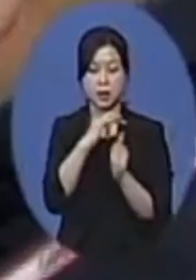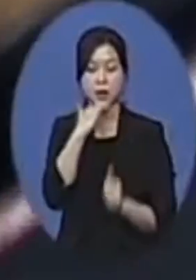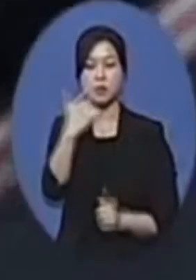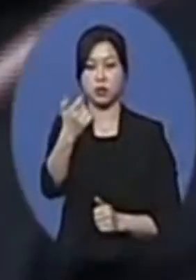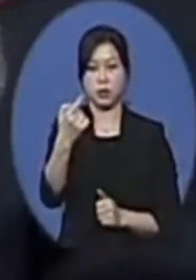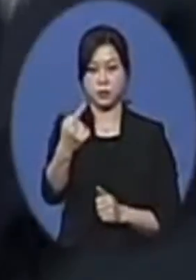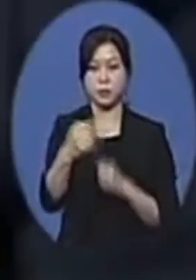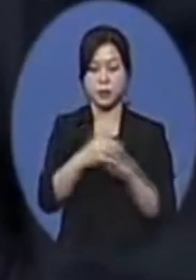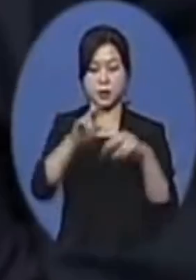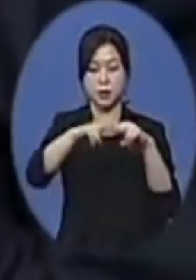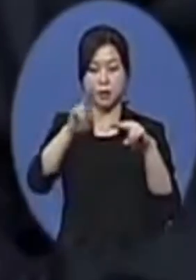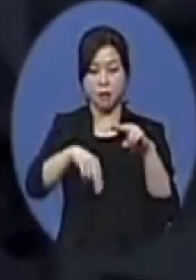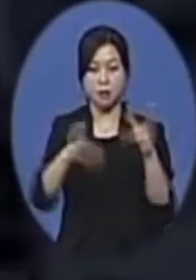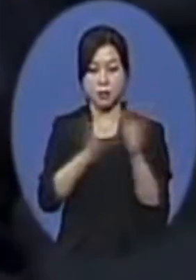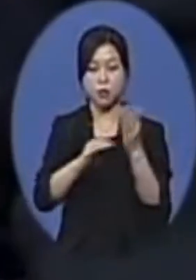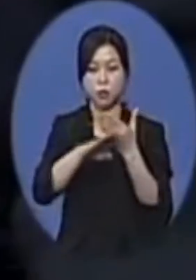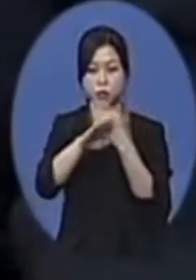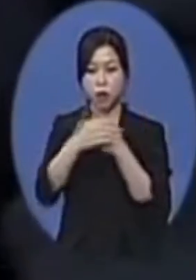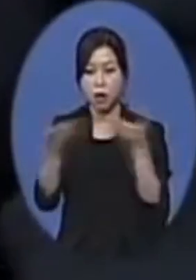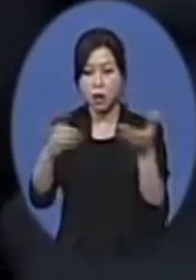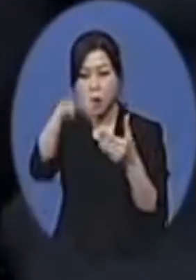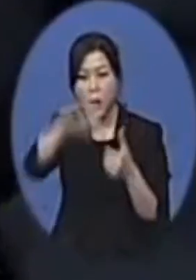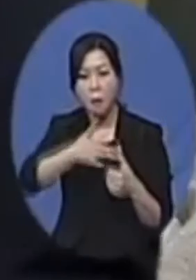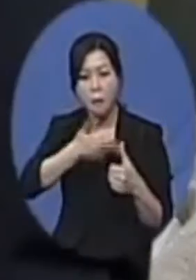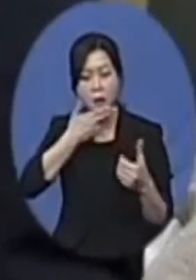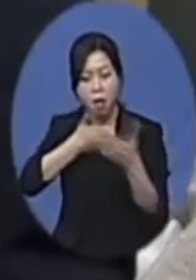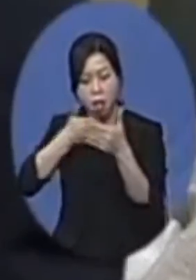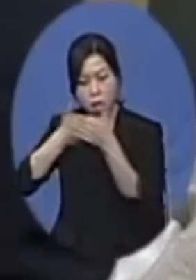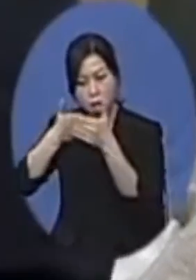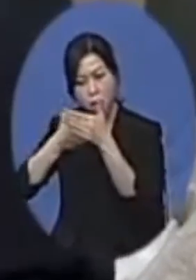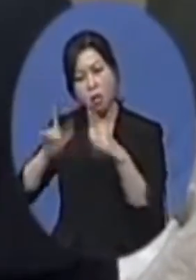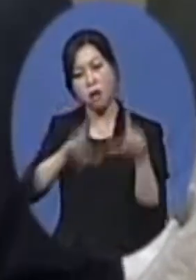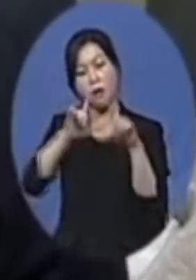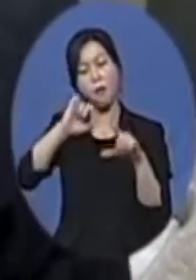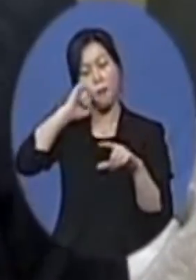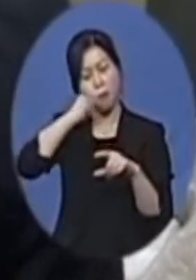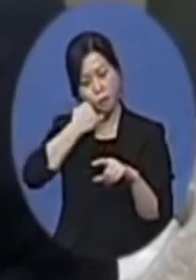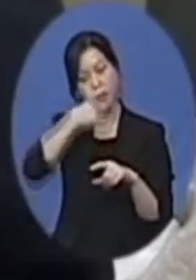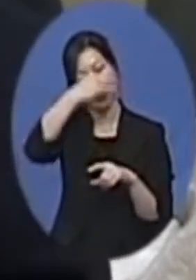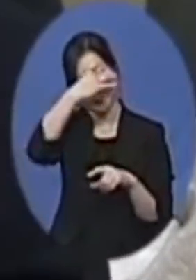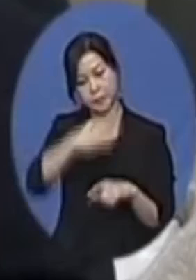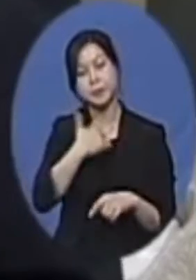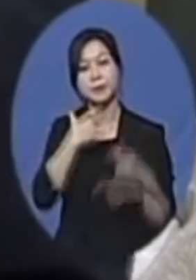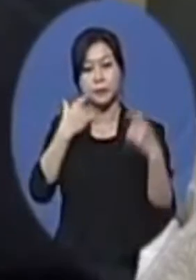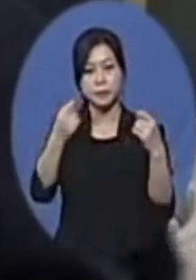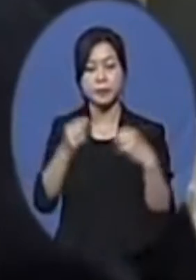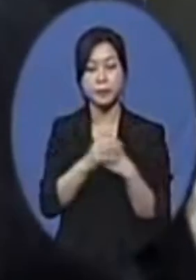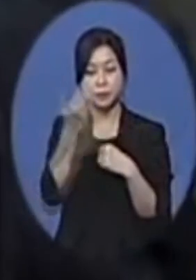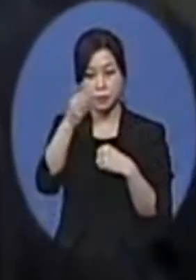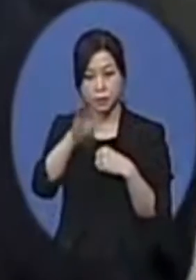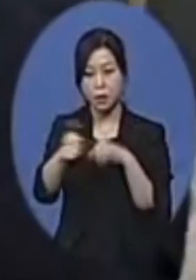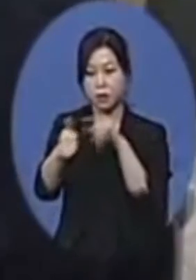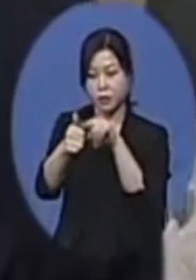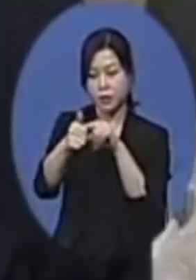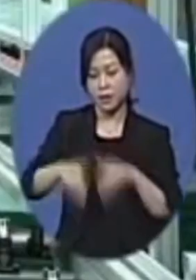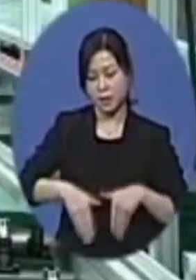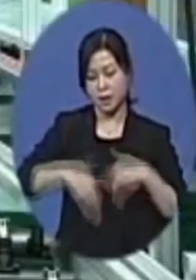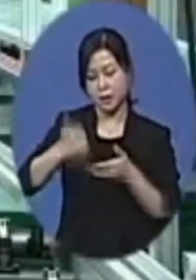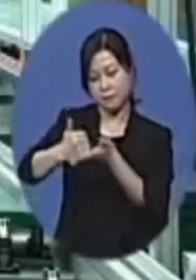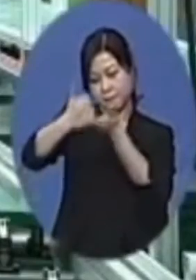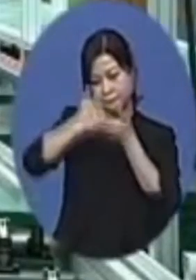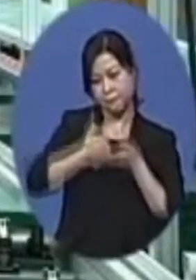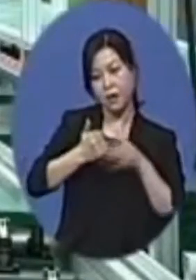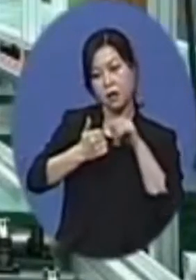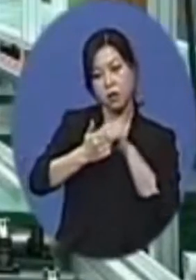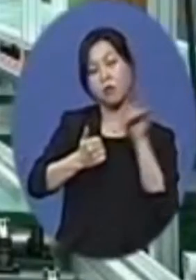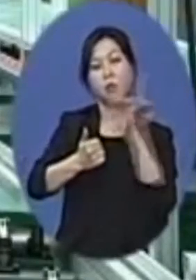그는 퇴직 후 일할 곳이 없어 생활고를 겪어야 했던 노동 취약계층이었습니다. 그런 그를 따뜻하게 맞이해준